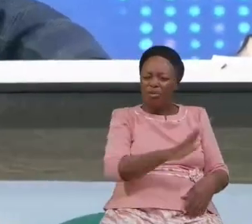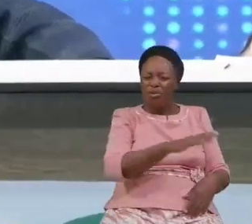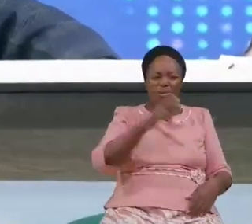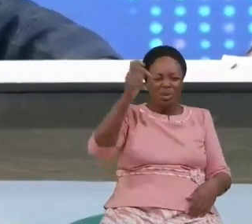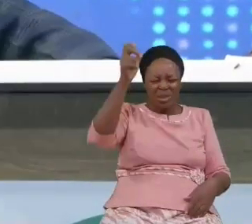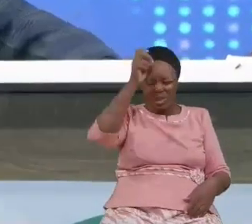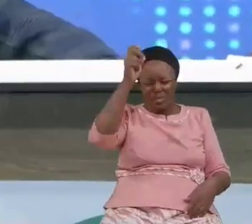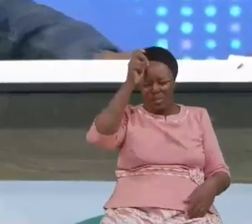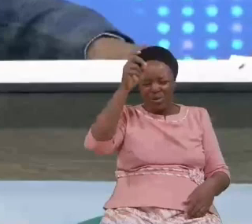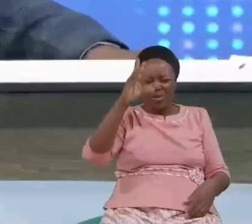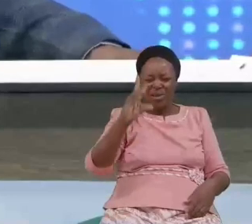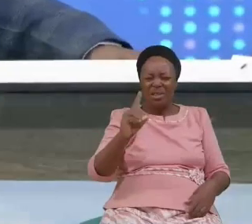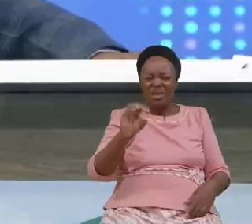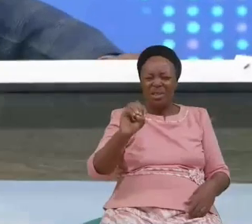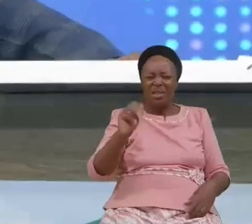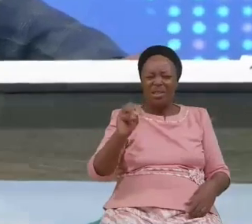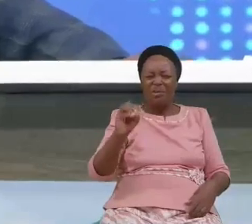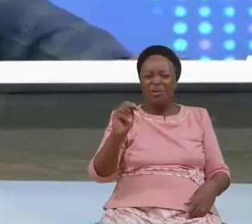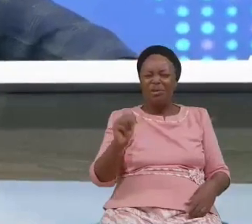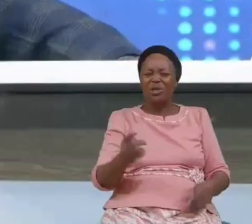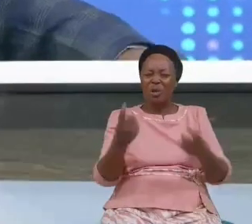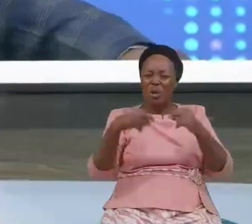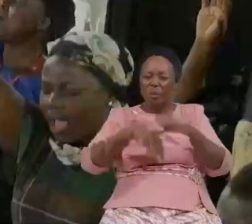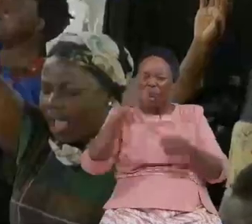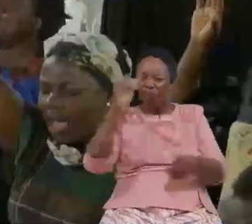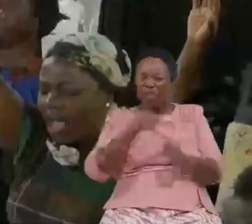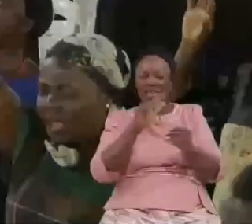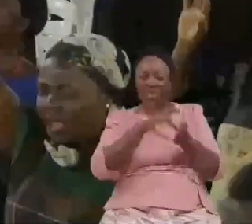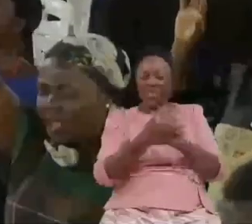démon sortez au nom de Jésus